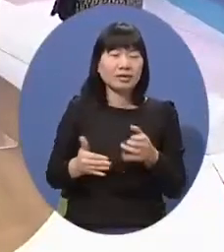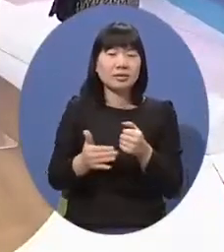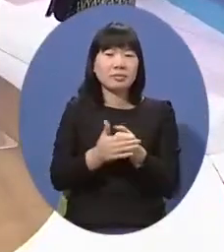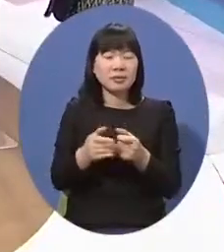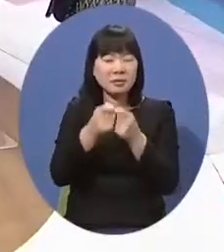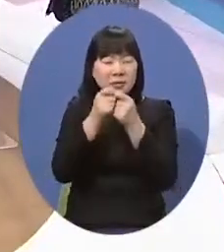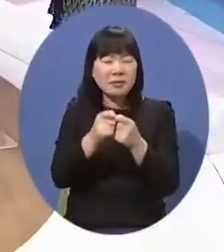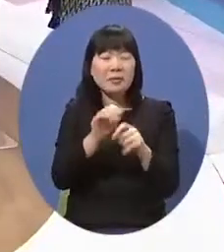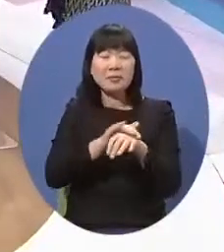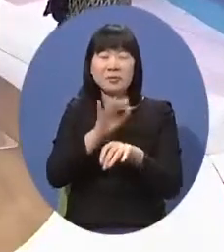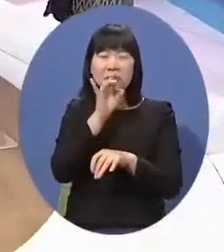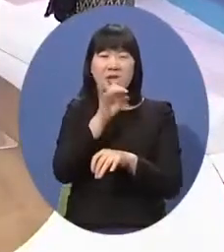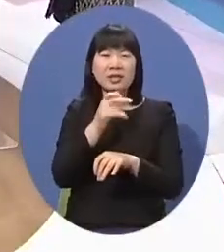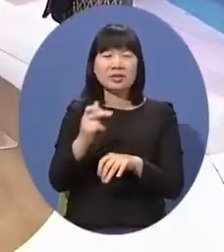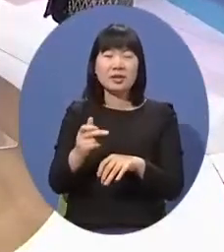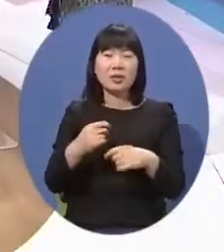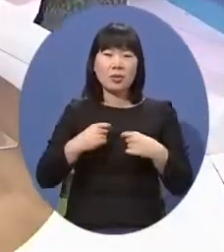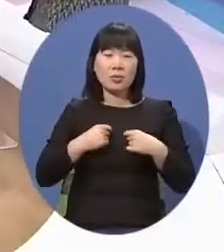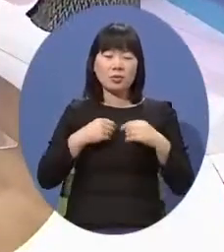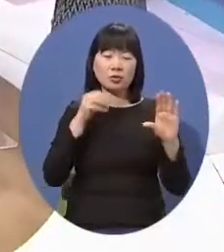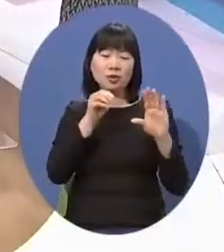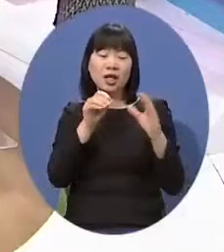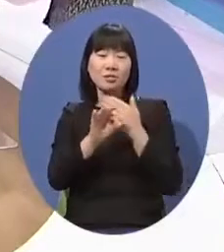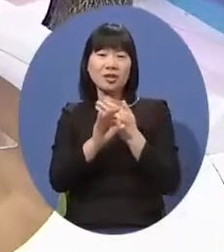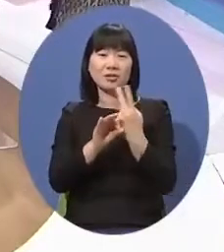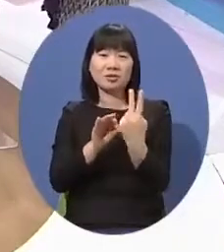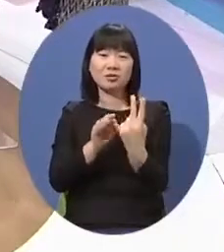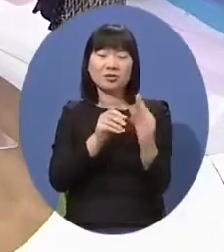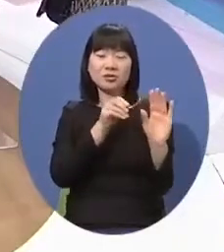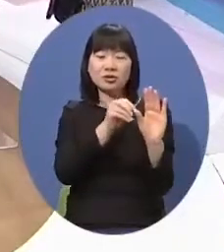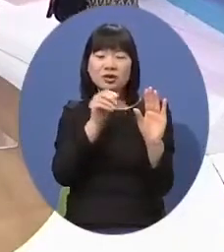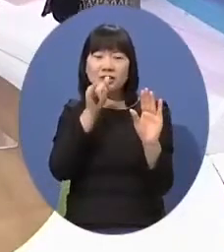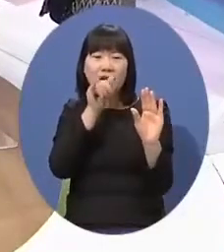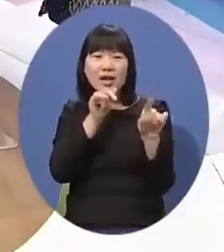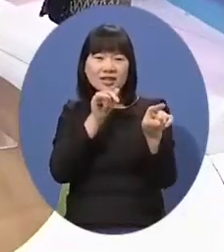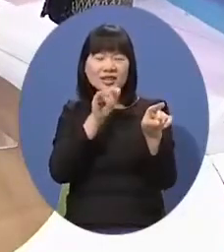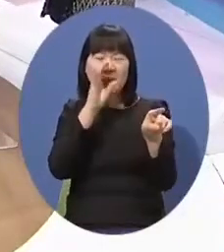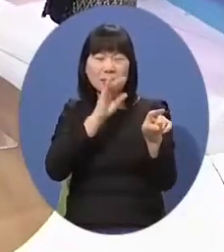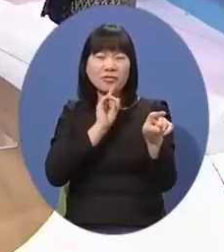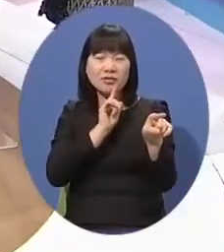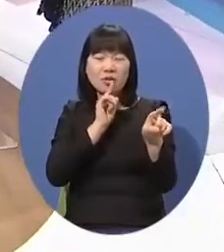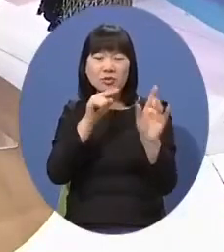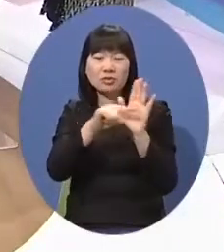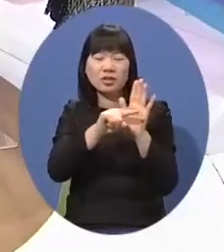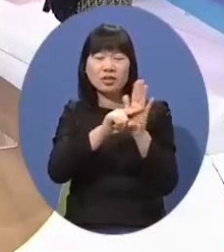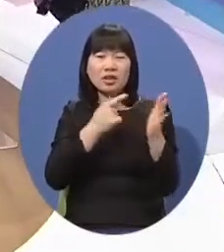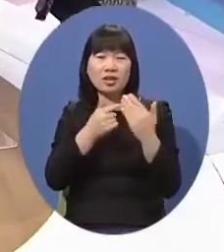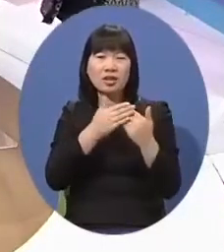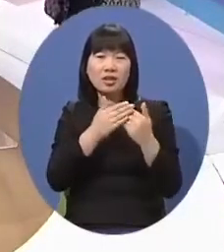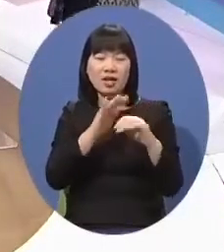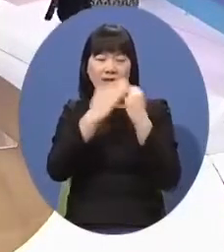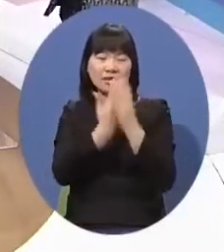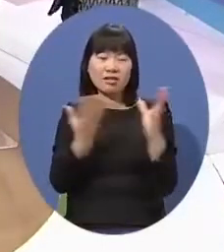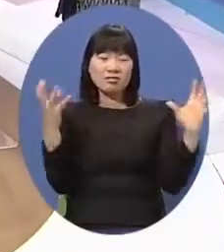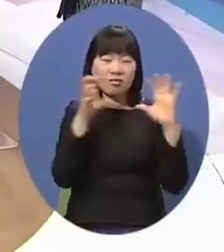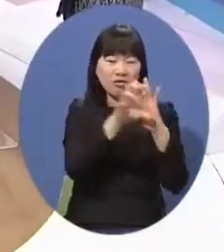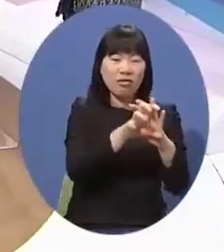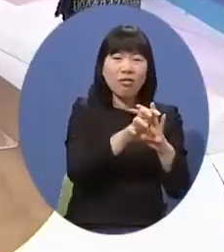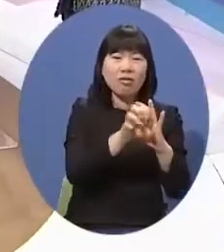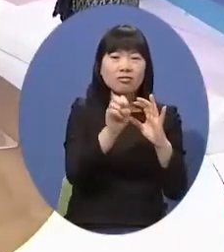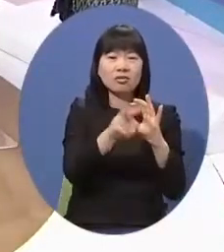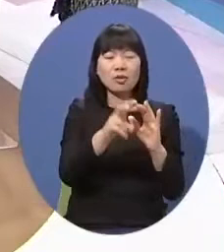정교화가 안 되고 크게 그 옷장으로 치자면 두 옷장이 있어요. 그래서 하나는 안 좋은 것들, 부정적인 경험이면 그 옷장에 다